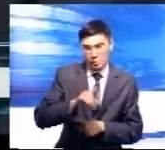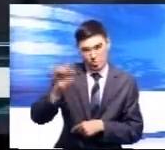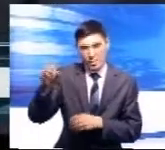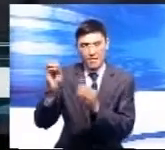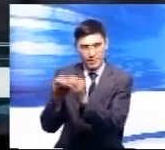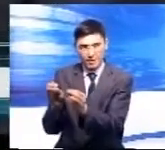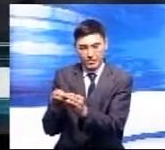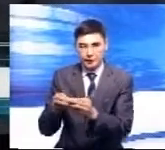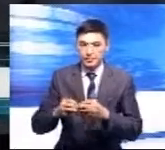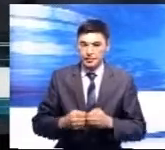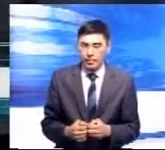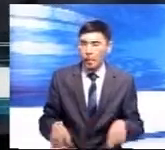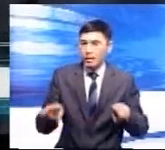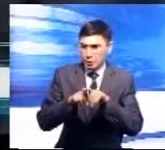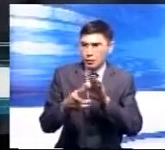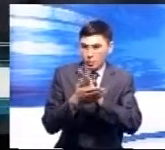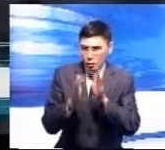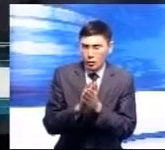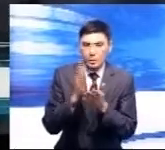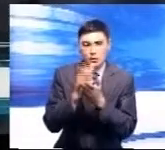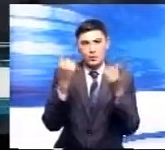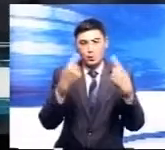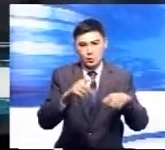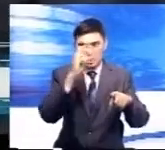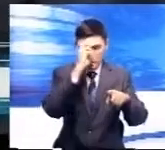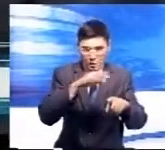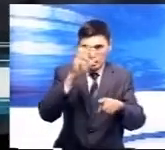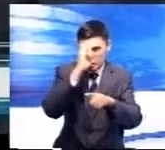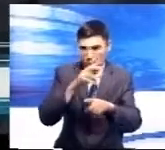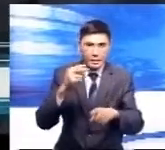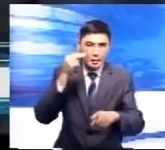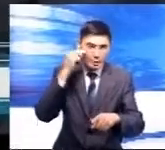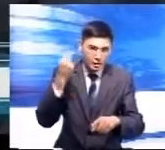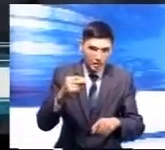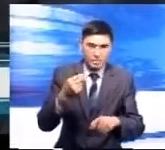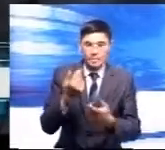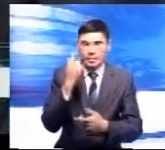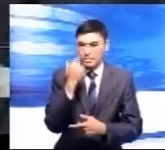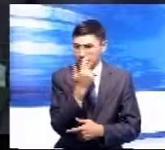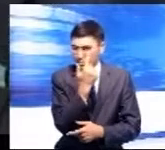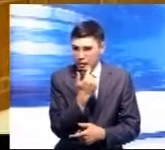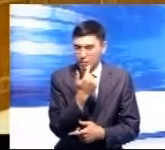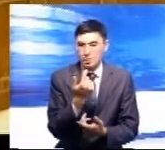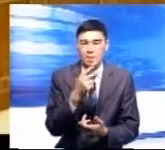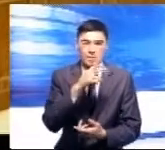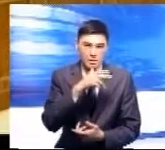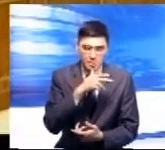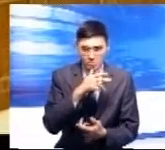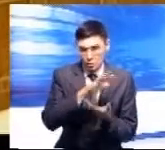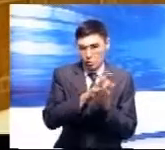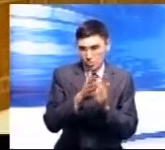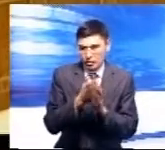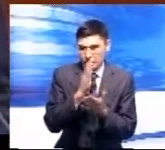На сегодняшний день такие договоры подписаны с несколькими государствами. Это Китай, Испания, Корея. Еще с какими странами будут заключены